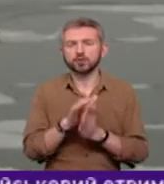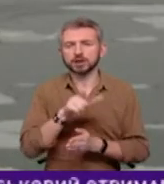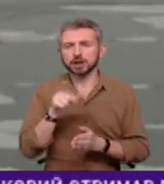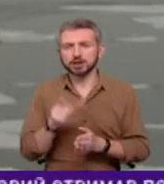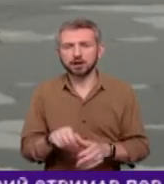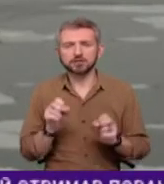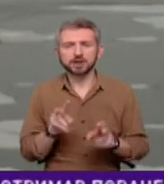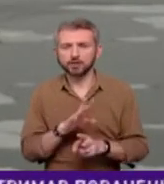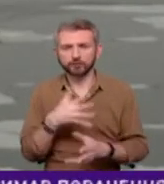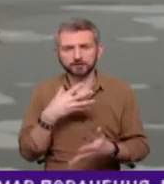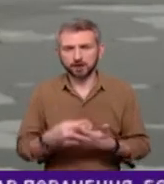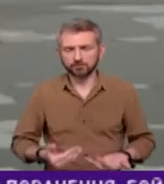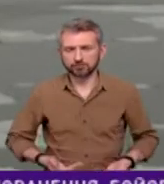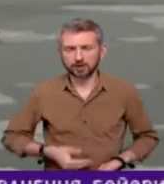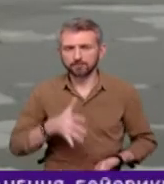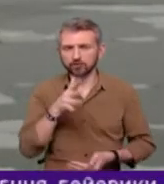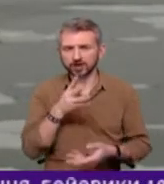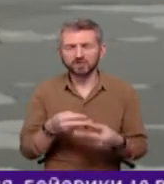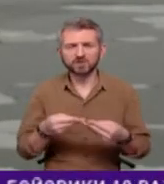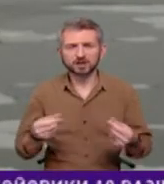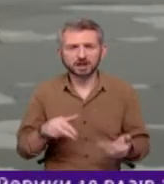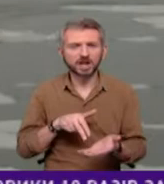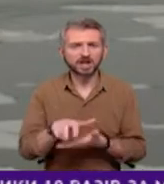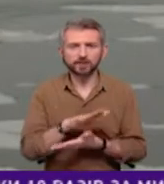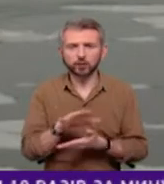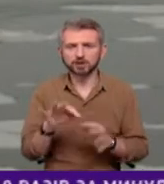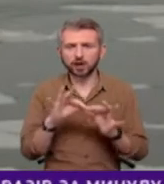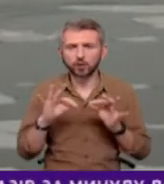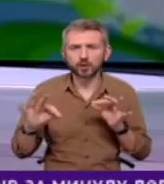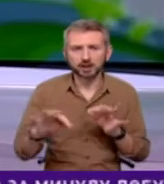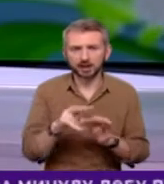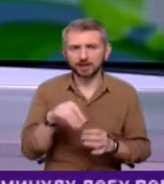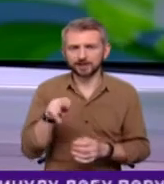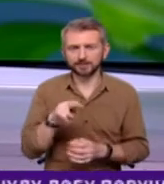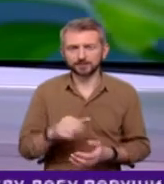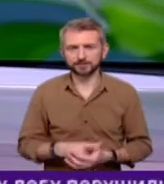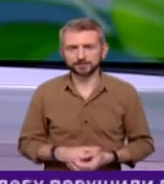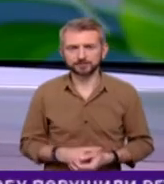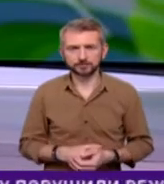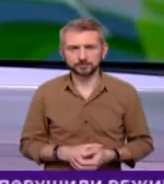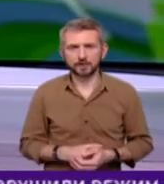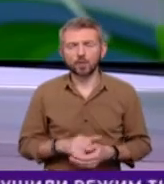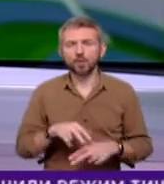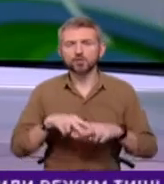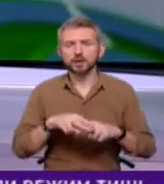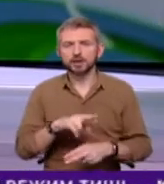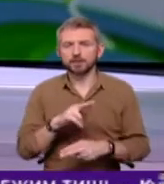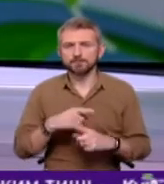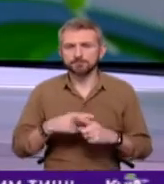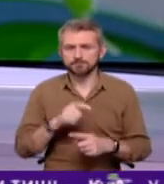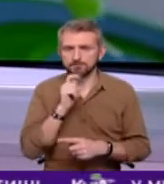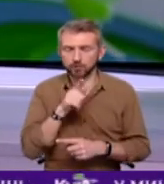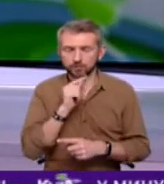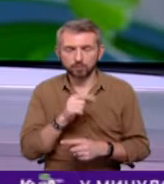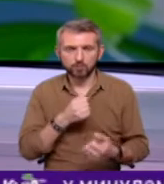не ризикувати власним життям і під час відлиги не виходити на тонкий лід. У столиці безкомпромісно